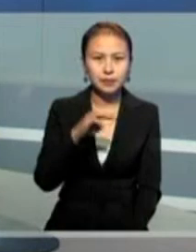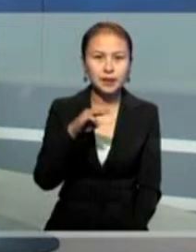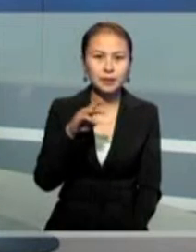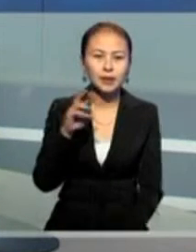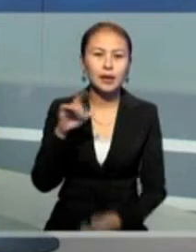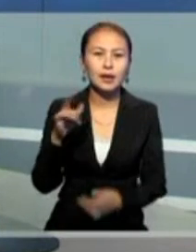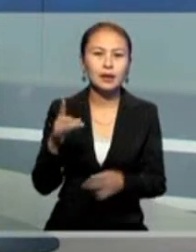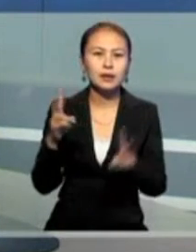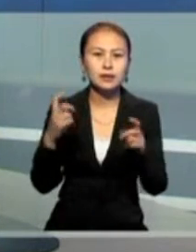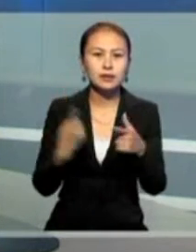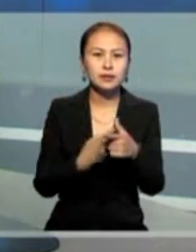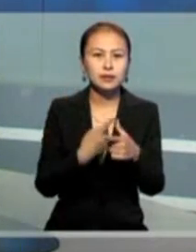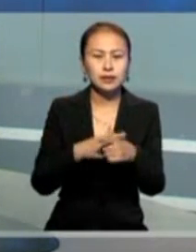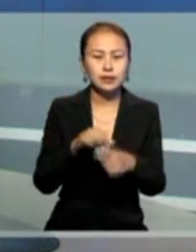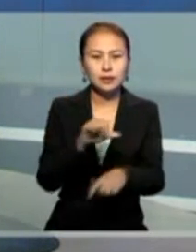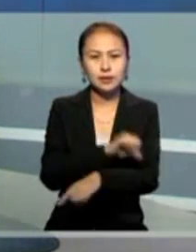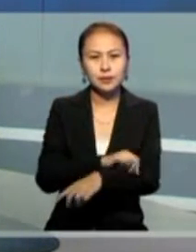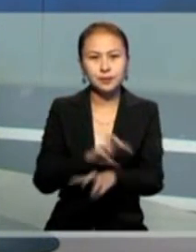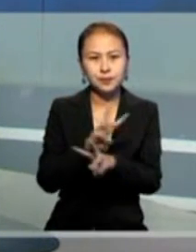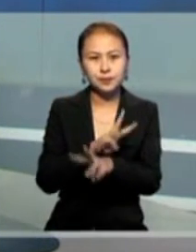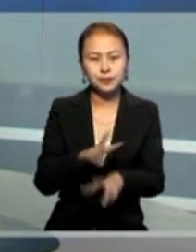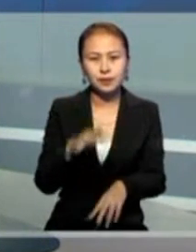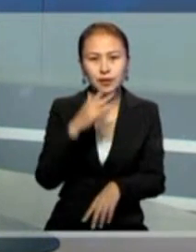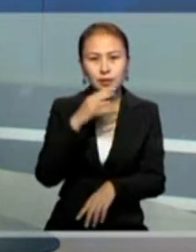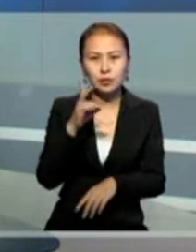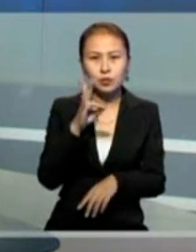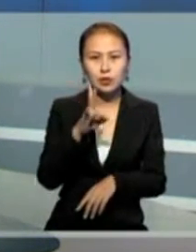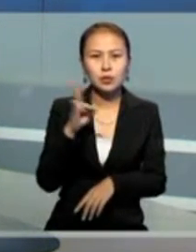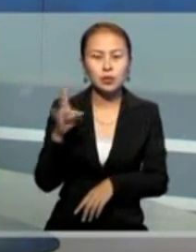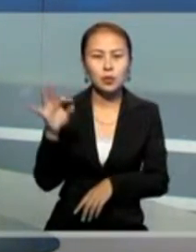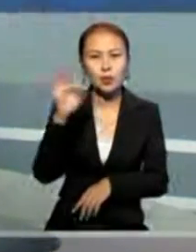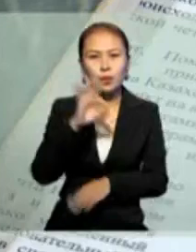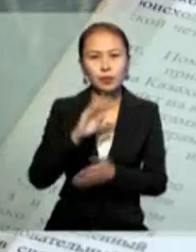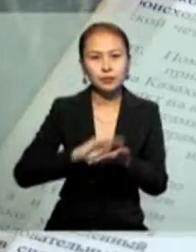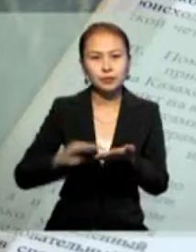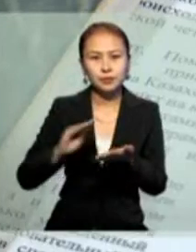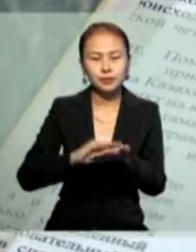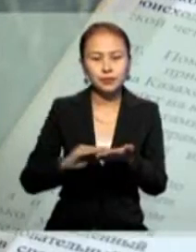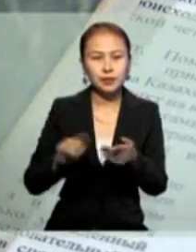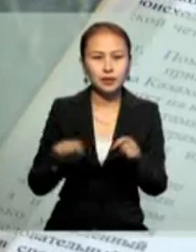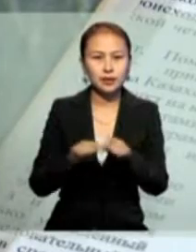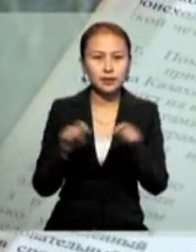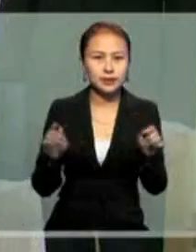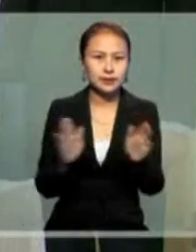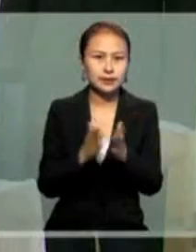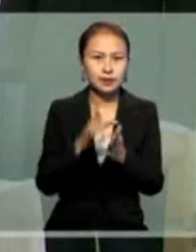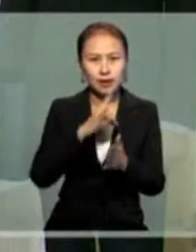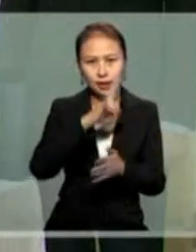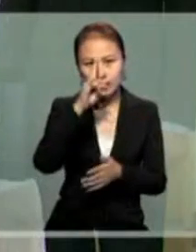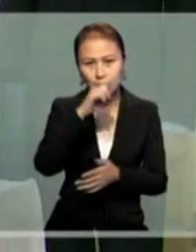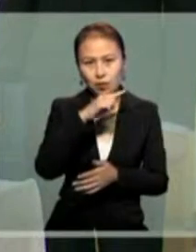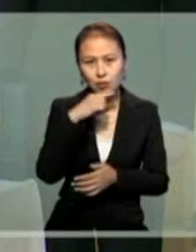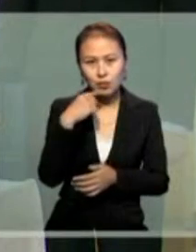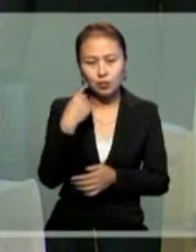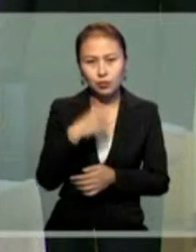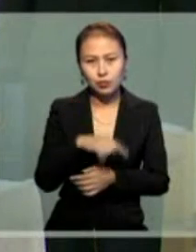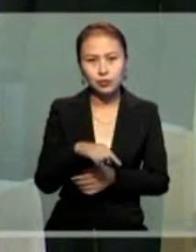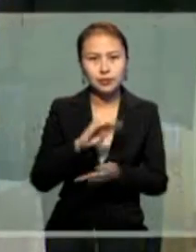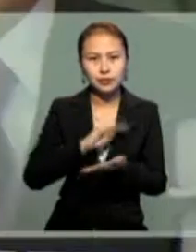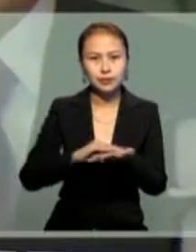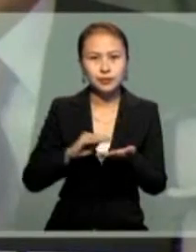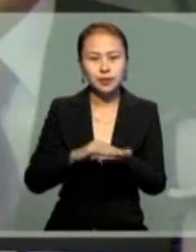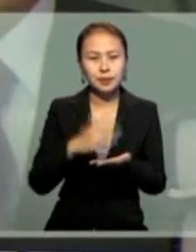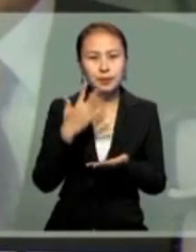Бітімгер осындай атпен бүгін Сыртқы істер министрлігінде Нұрсұлтан Назарбаев туралы кітаптың тұсауы кесілді. Қазақ және орыс тілдерінде жарық көрген еңбек